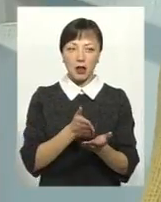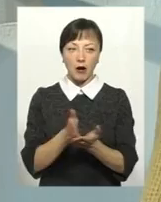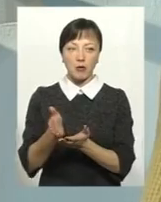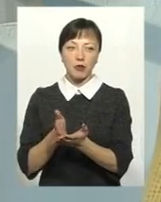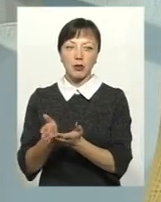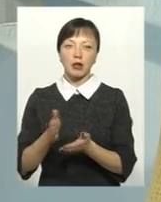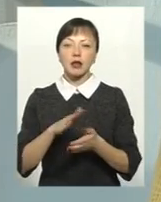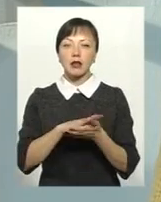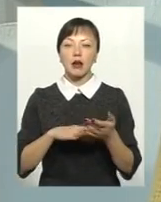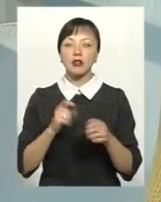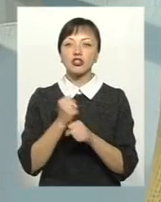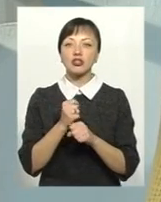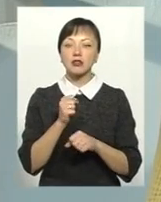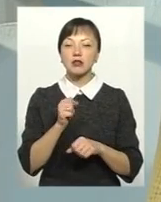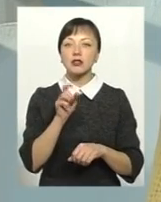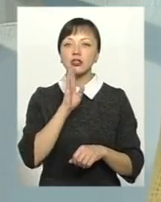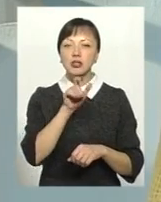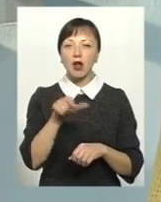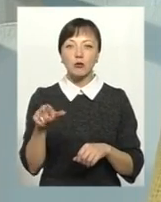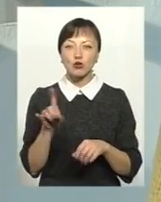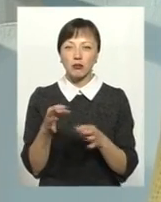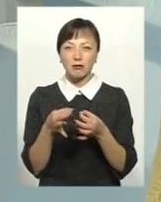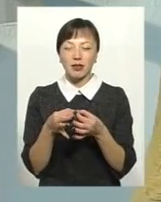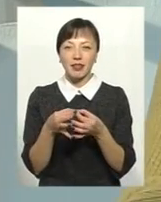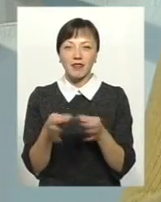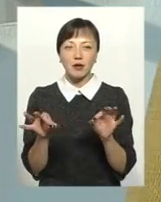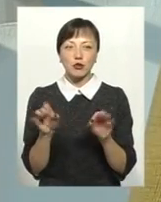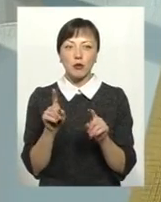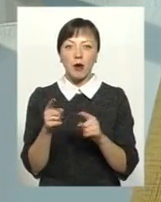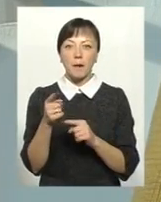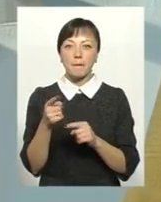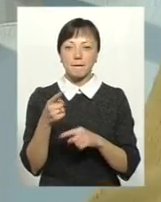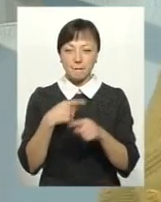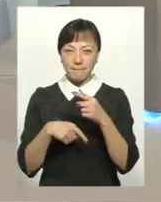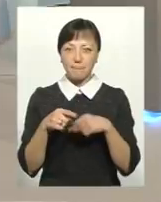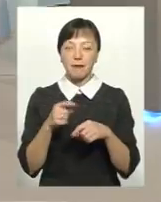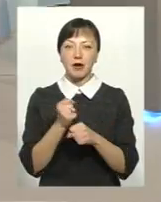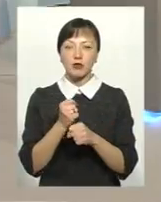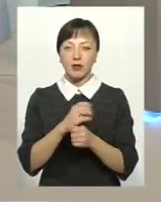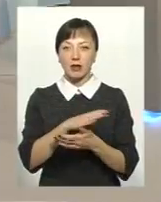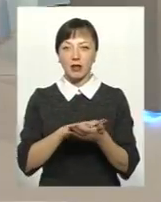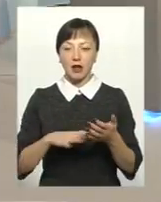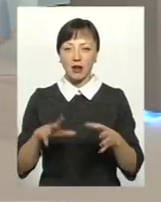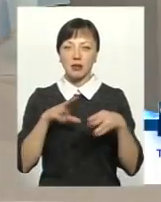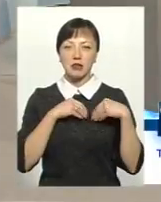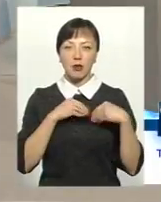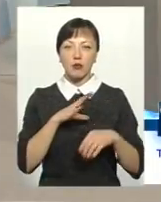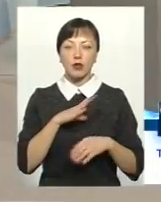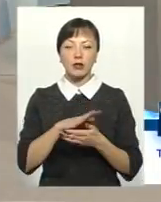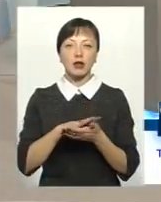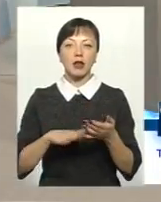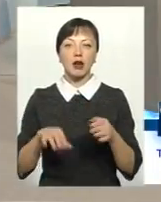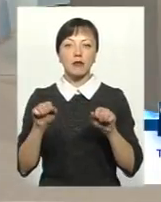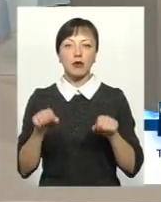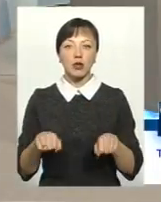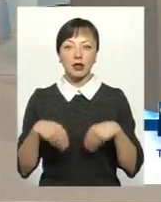будемо робити з жінками, щоб їх не випустити. Тобто не випустити, а щоб вони працювали і надалі були з нами, і надалі ми